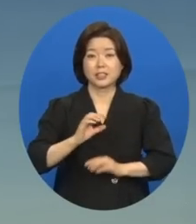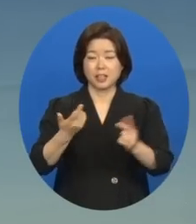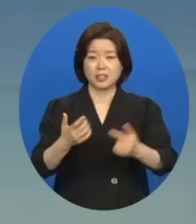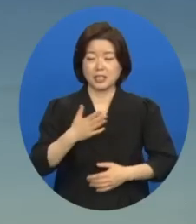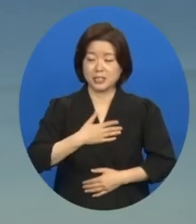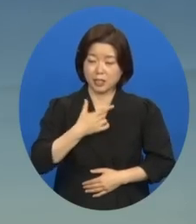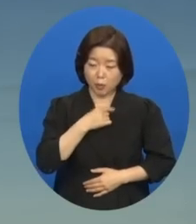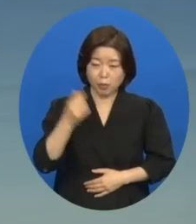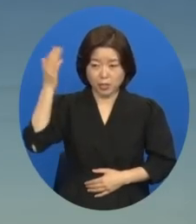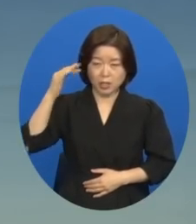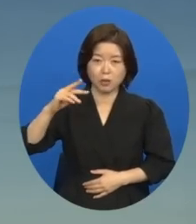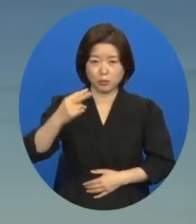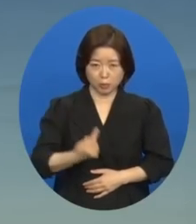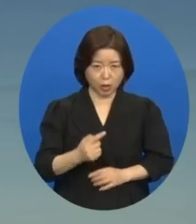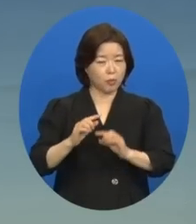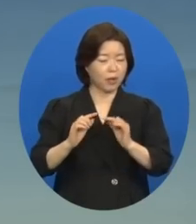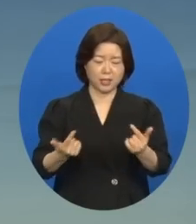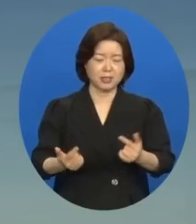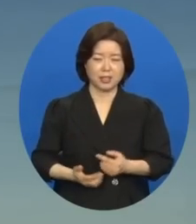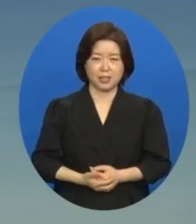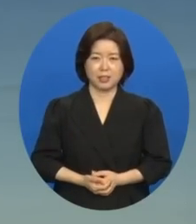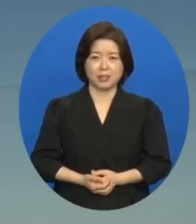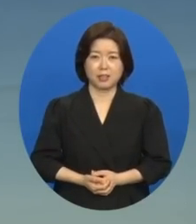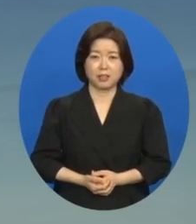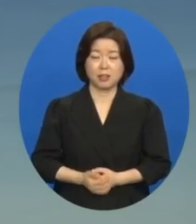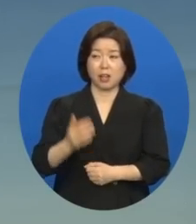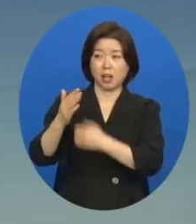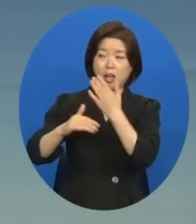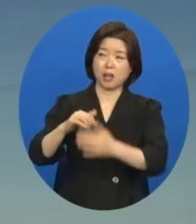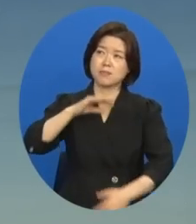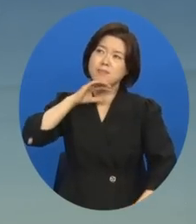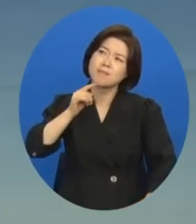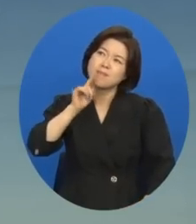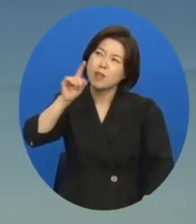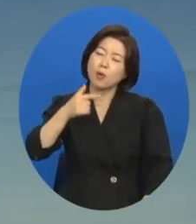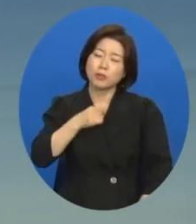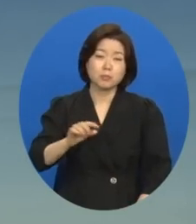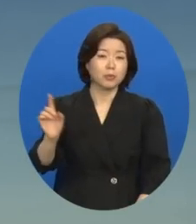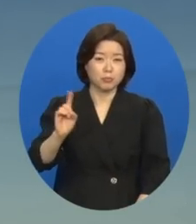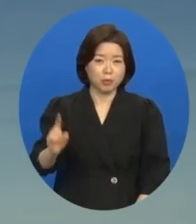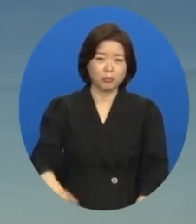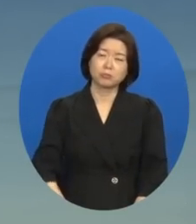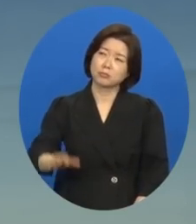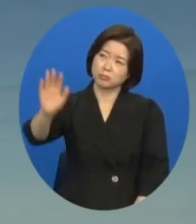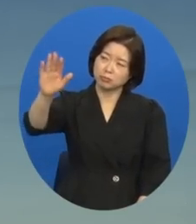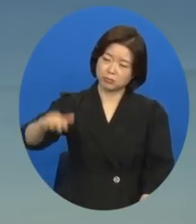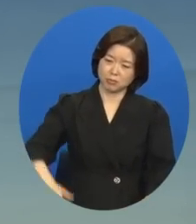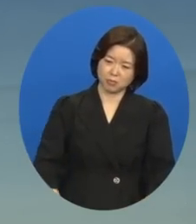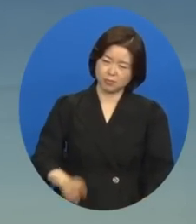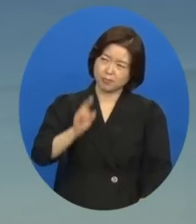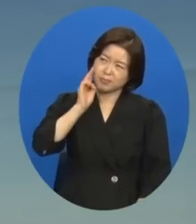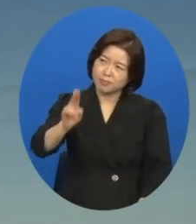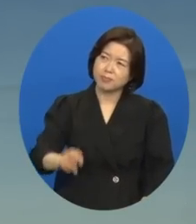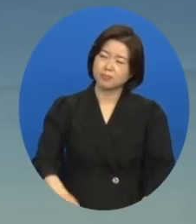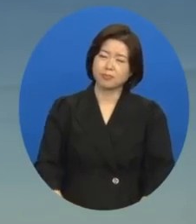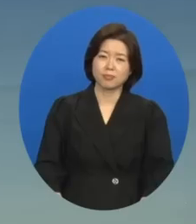원해서 한국으로 돌아온 것도 아니었기 때문에 그렇습니다. 하나님께 이렇게 따지고 싶었어요. 하나님, 너무한 거 아니세요?